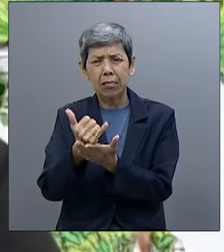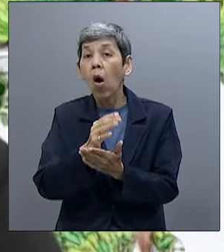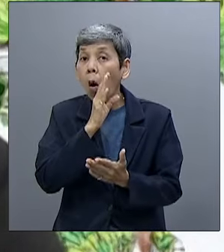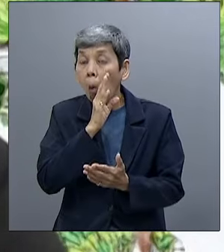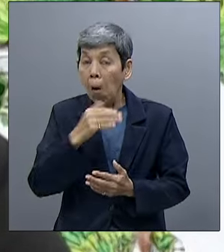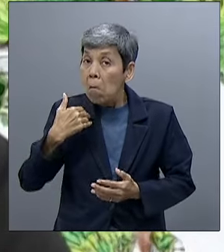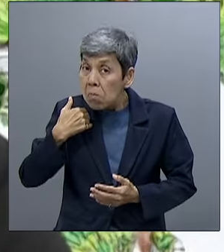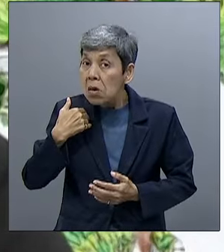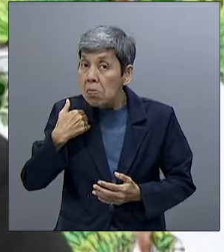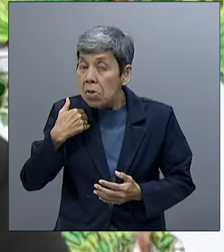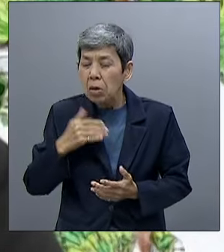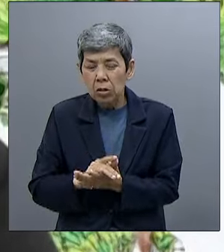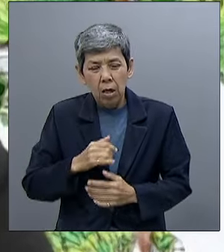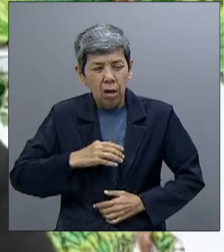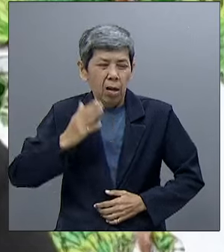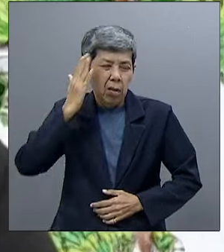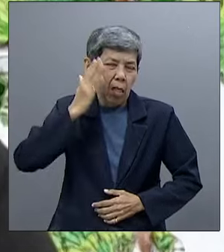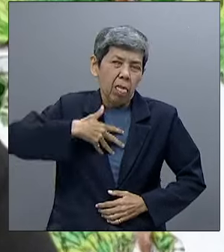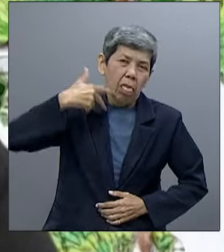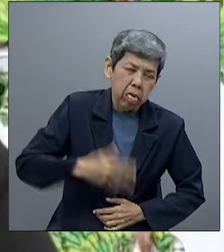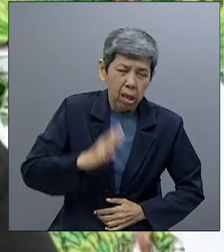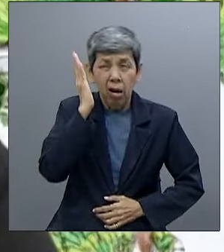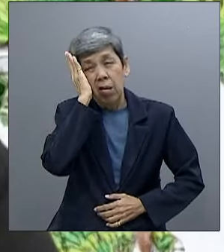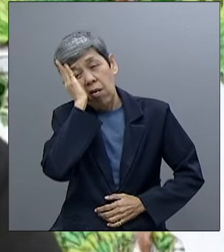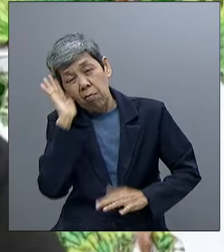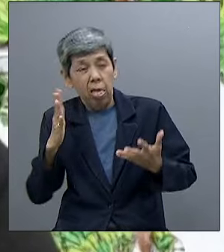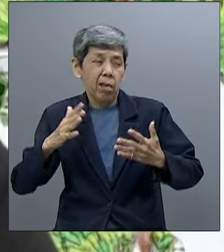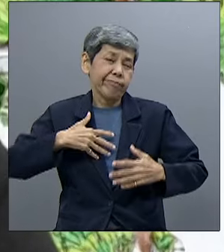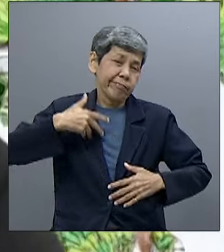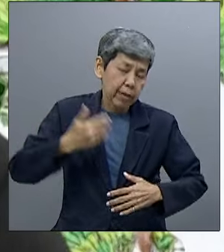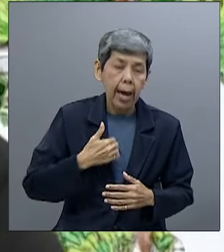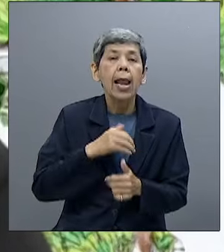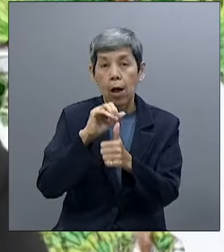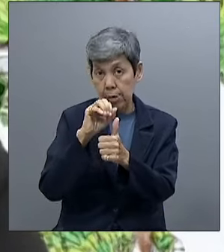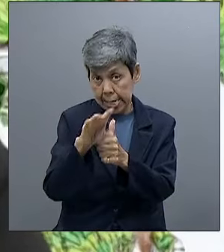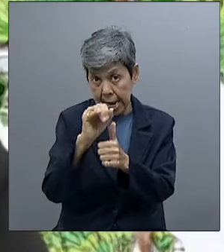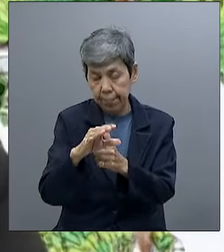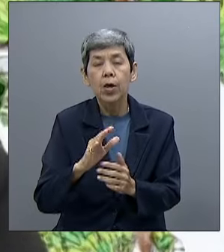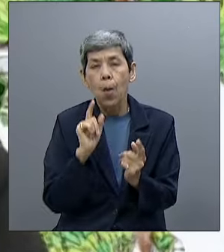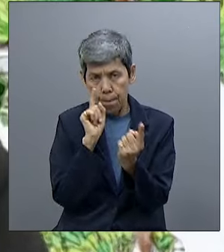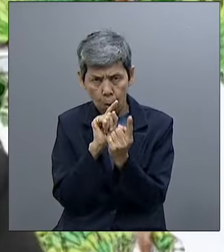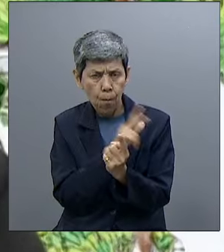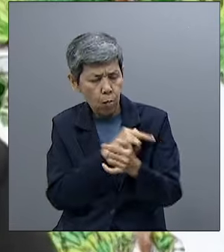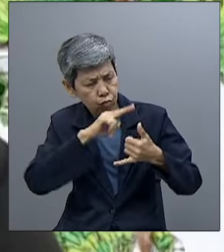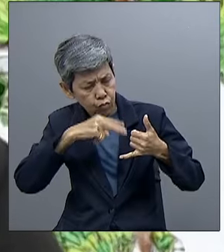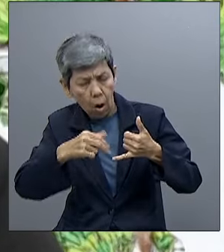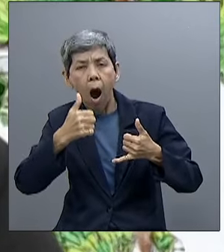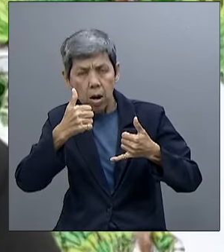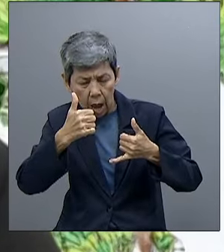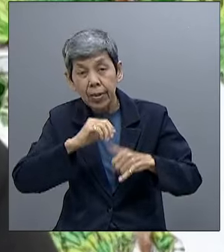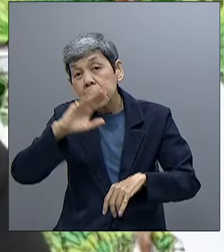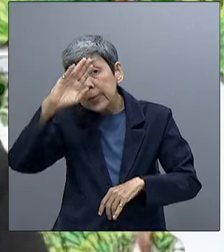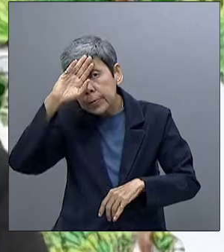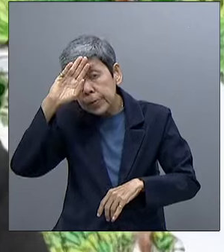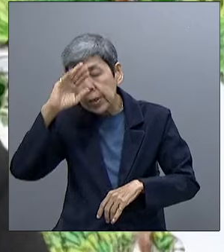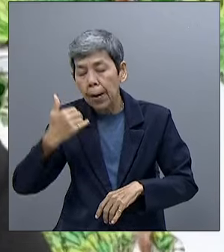อาการเหล่านี้รบกวนการนอนรบกวนคุณภาพการนอนนะคะก็แนะนำว่ามาตรวจวินิจฉัยได้นะคะเพราะว่าโรคนี้เนี่ยเป็น